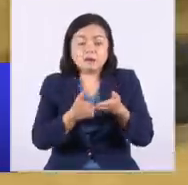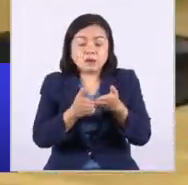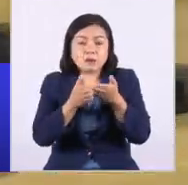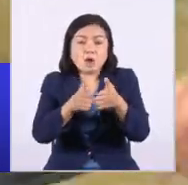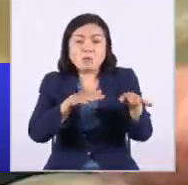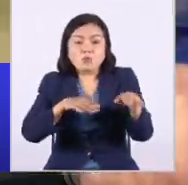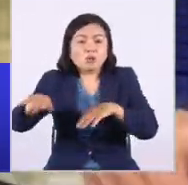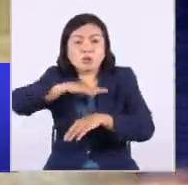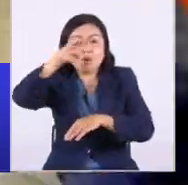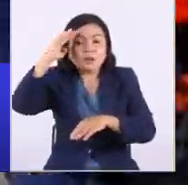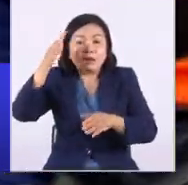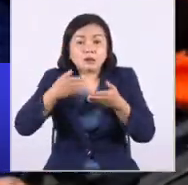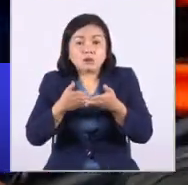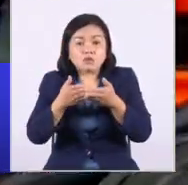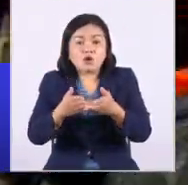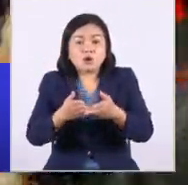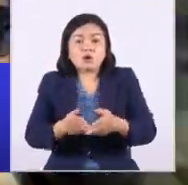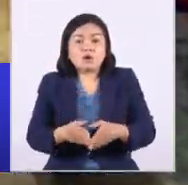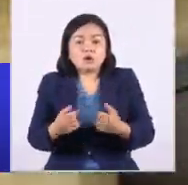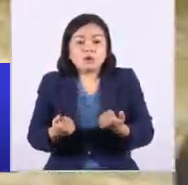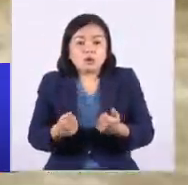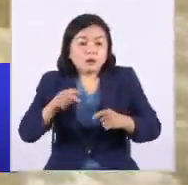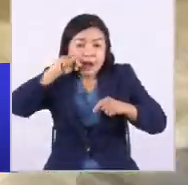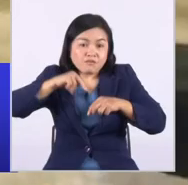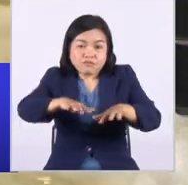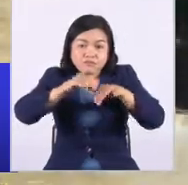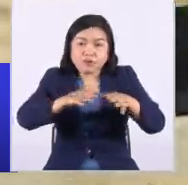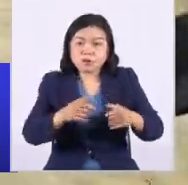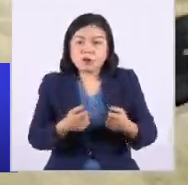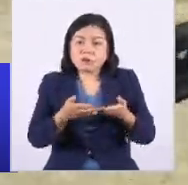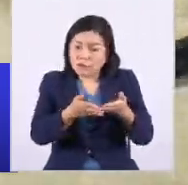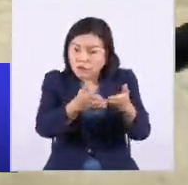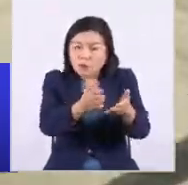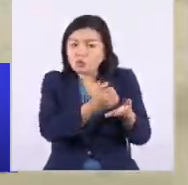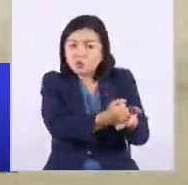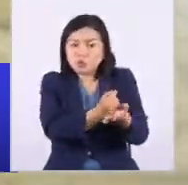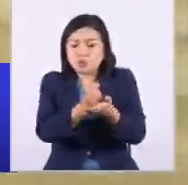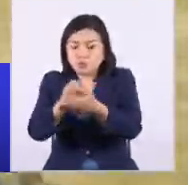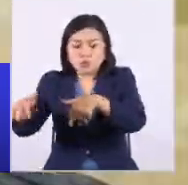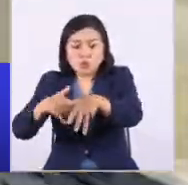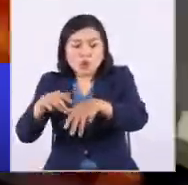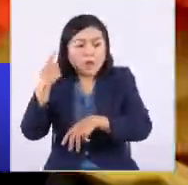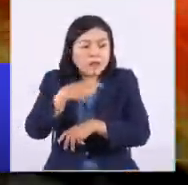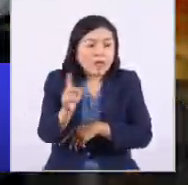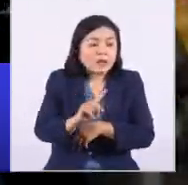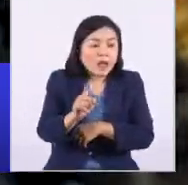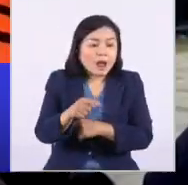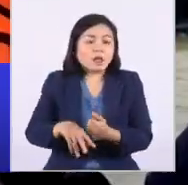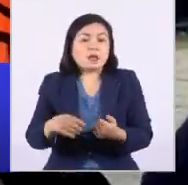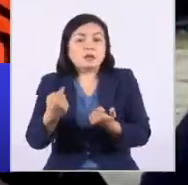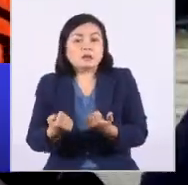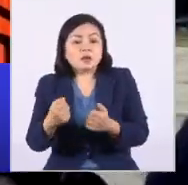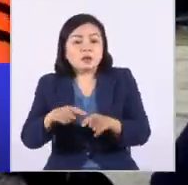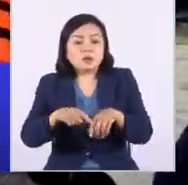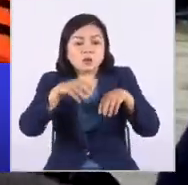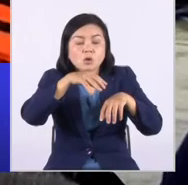กำลังพลคือขับเรือยางไปเลยนะคะแล้วก็ฝากกระแสน้ำไหลเชี่ยวกรากคือไปช่วยเหลือประชาชนคนไหนที่อยู่แนวคันกั้นน้ำ